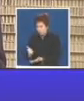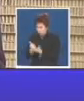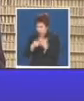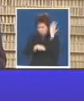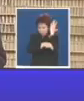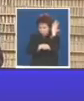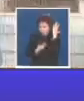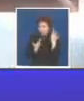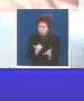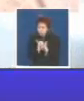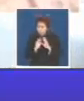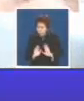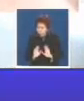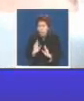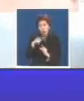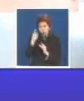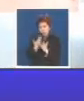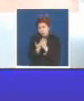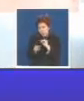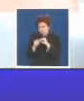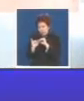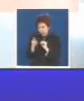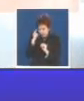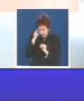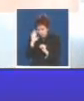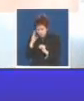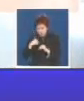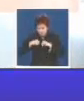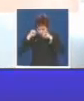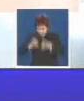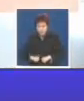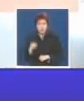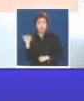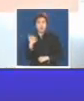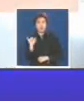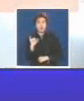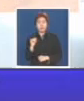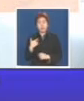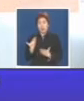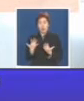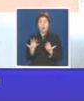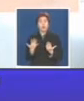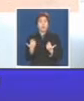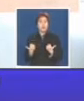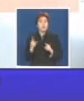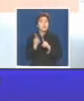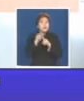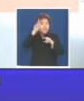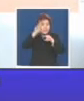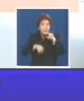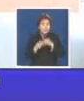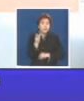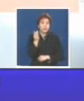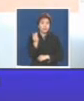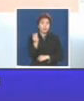ทาความเดือดร้อนของพี่น้องประชาชนได้นะครับก่อนที่จะมีการตัดสินใจอนุมัติให้ขึ้นราคาไปเช่นเดียวกับราคาไข่ครับซึ่งขณะนี้